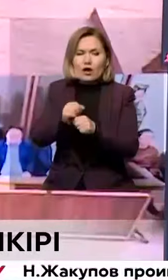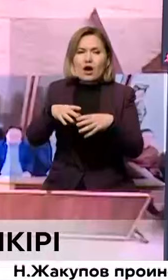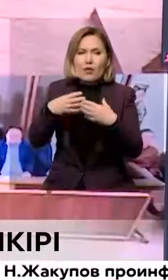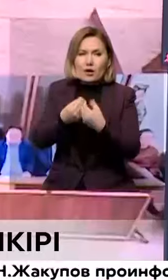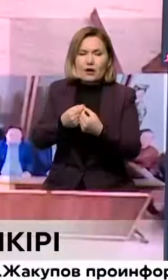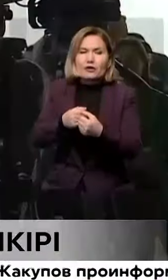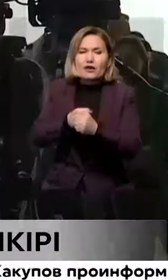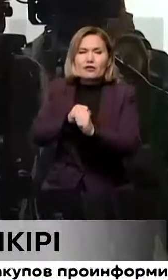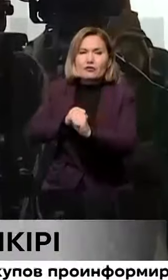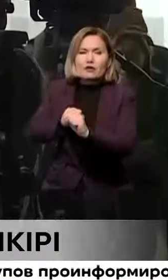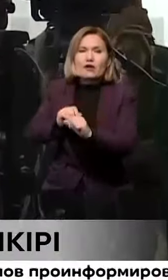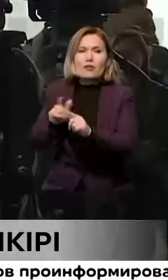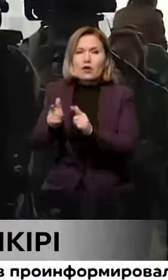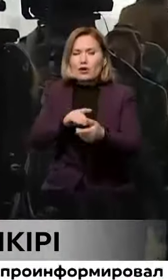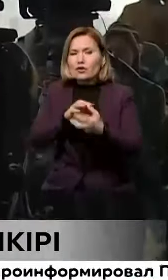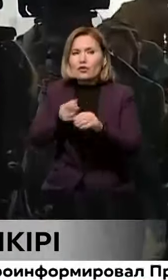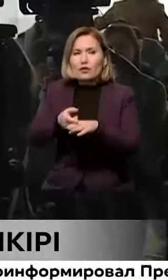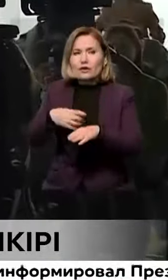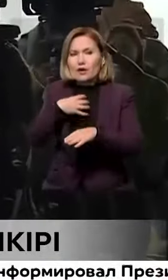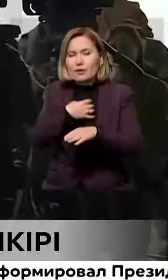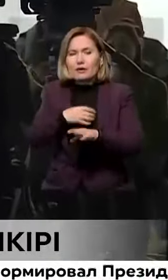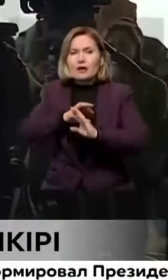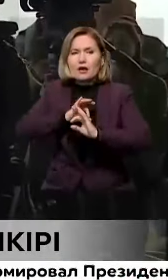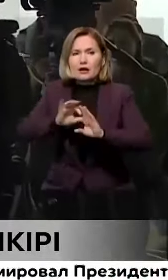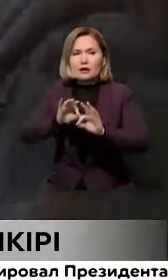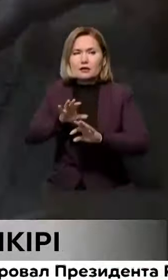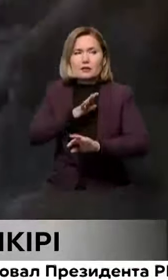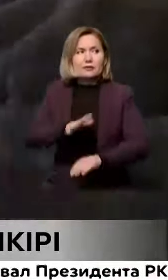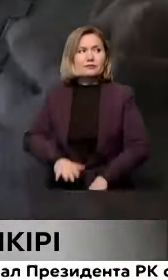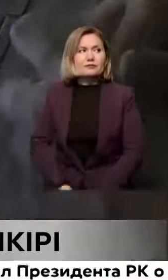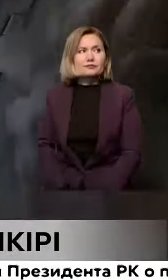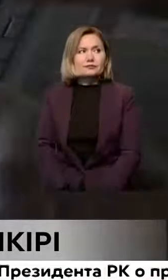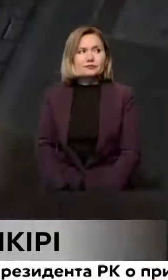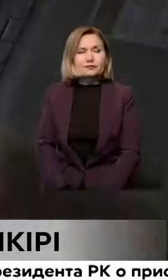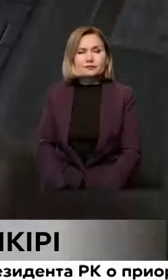алу шаралары ахуалды түзеуге септігін тигізеді деді.